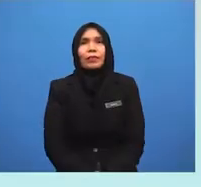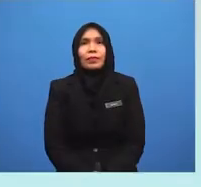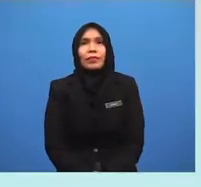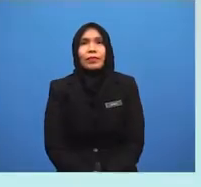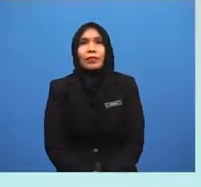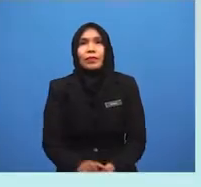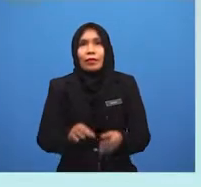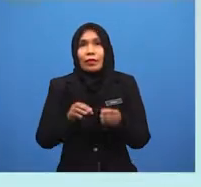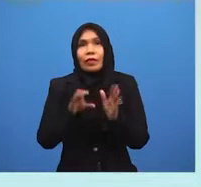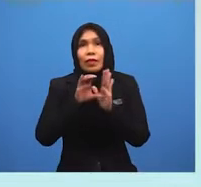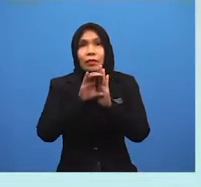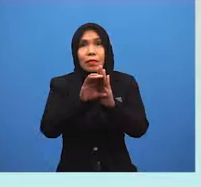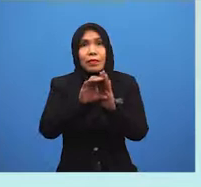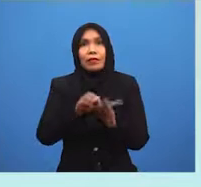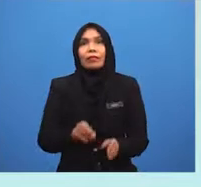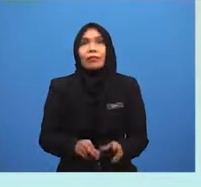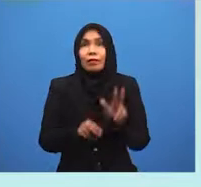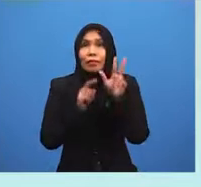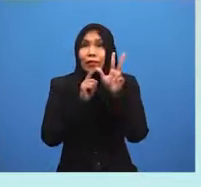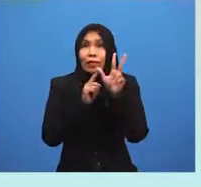gambar ketiga.